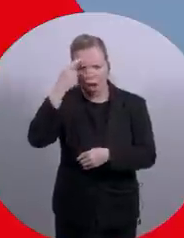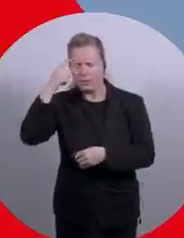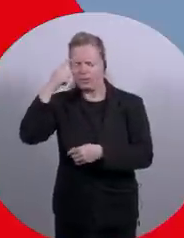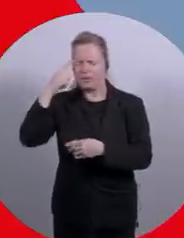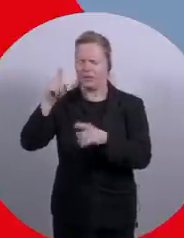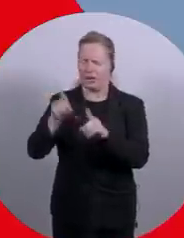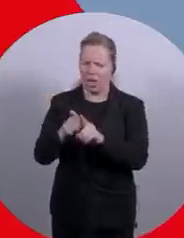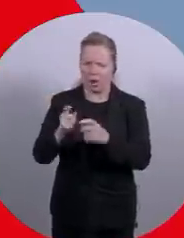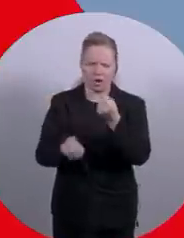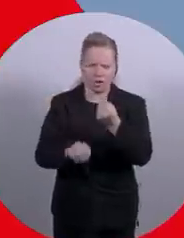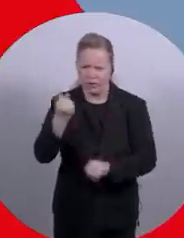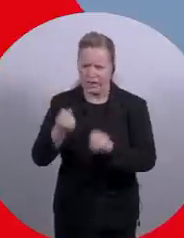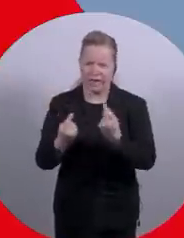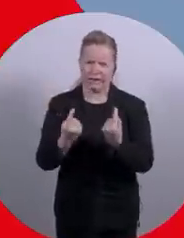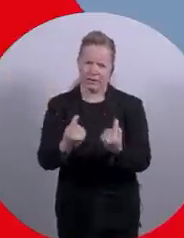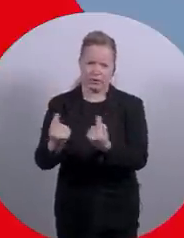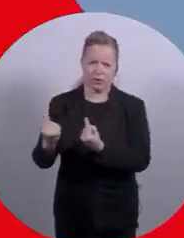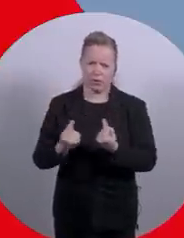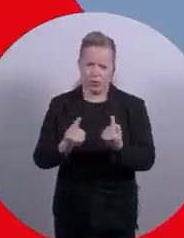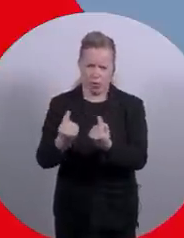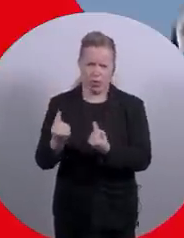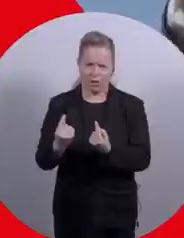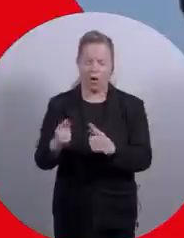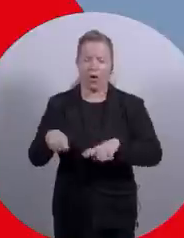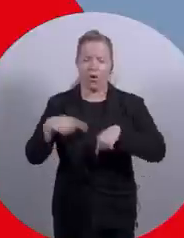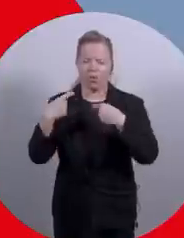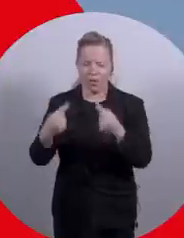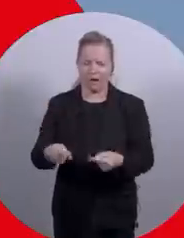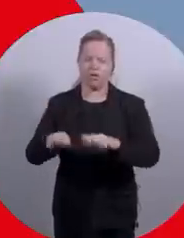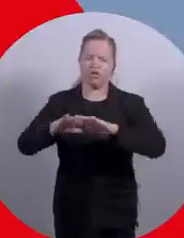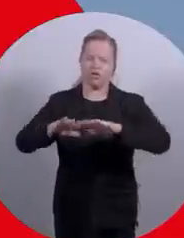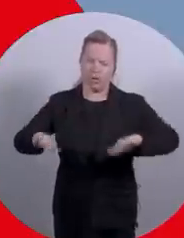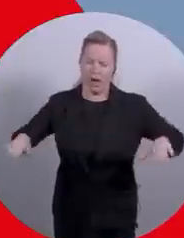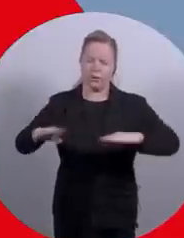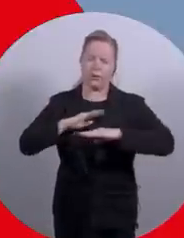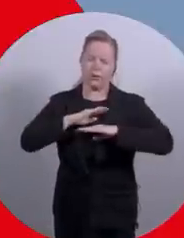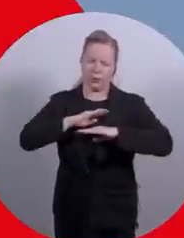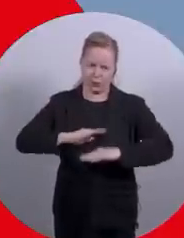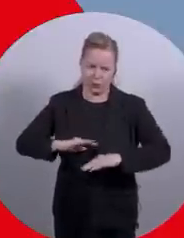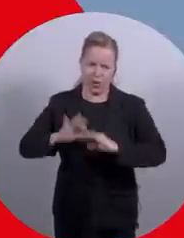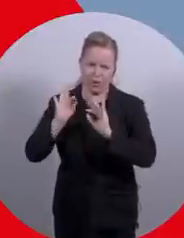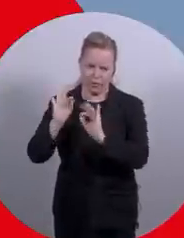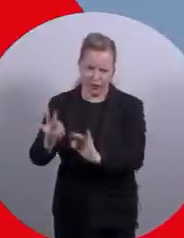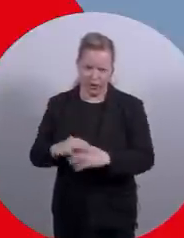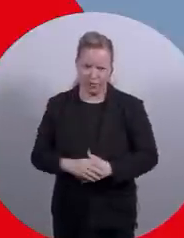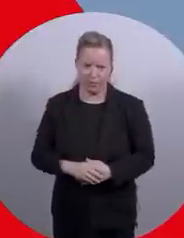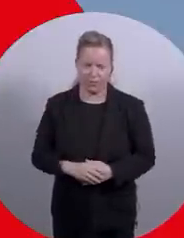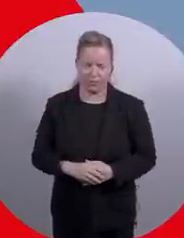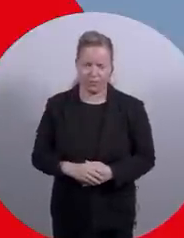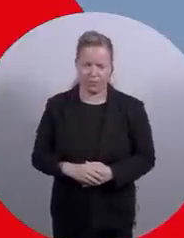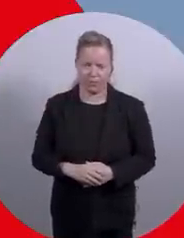schwierigen Verhältnissen was dann in einer erlösenden Entscheidung geendet hat daraufhin